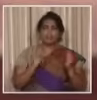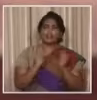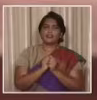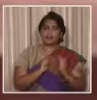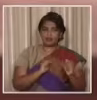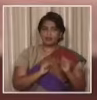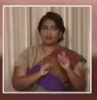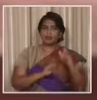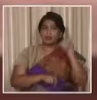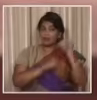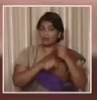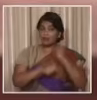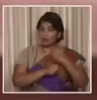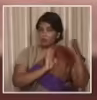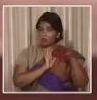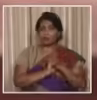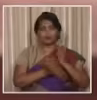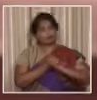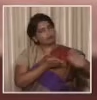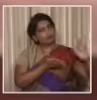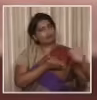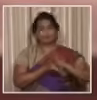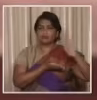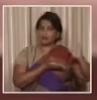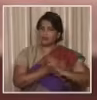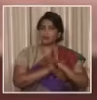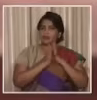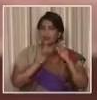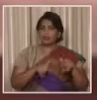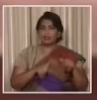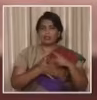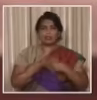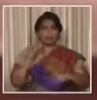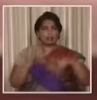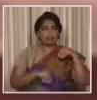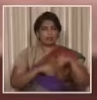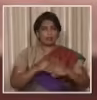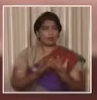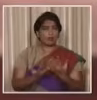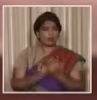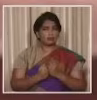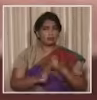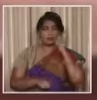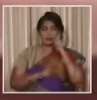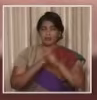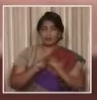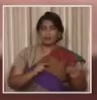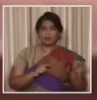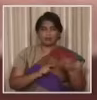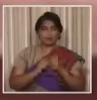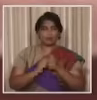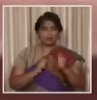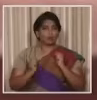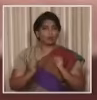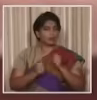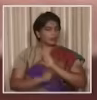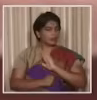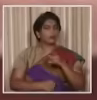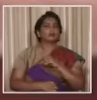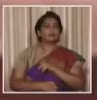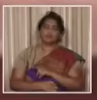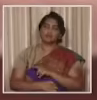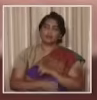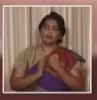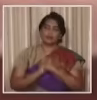තියෙනවා. නිලධාරියෙක්කට තියෙන උපරිම සහයෝගය ලැබිලා තියෙනවා. මේ දේශපාලන අවශ්‍යතාවයන් නිලධාරියාරා කරන්න උත්සාහ කරන්න එපා කියන එක විතරක්